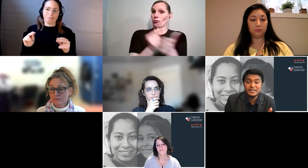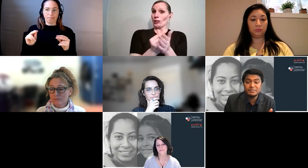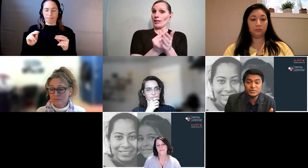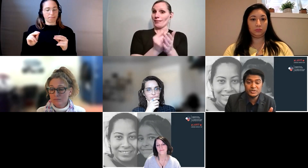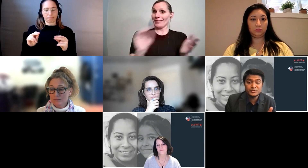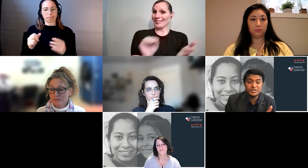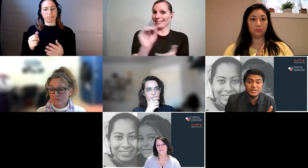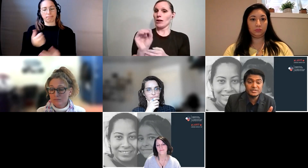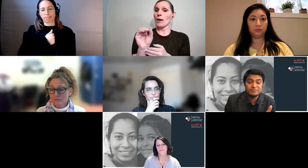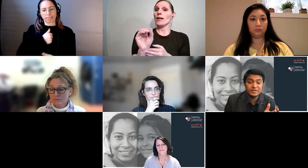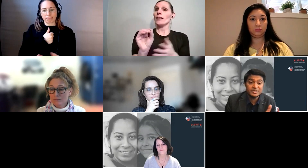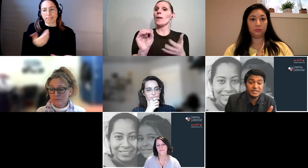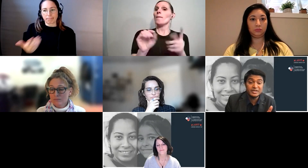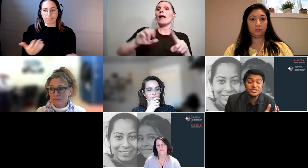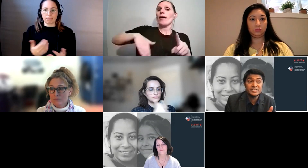malheureusement,